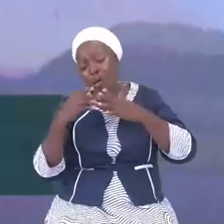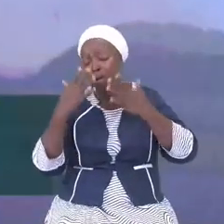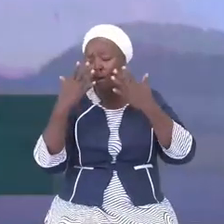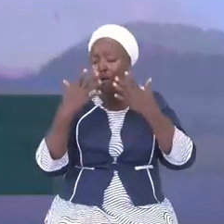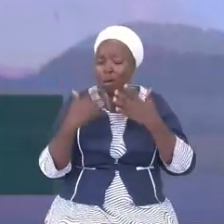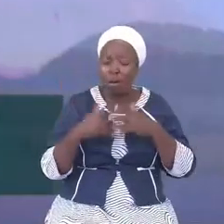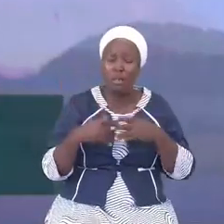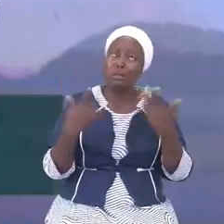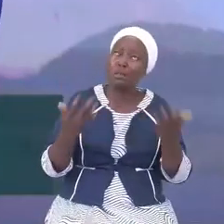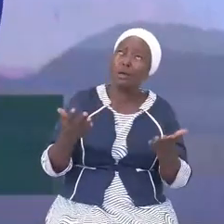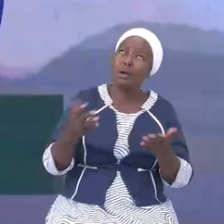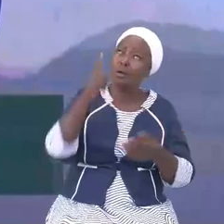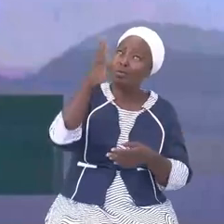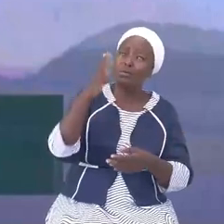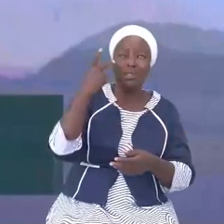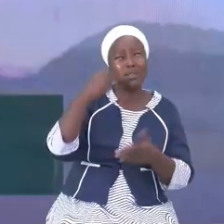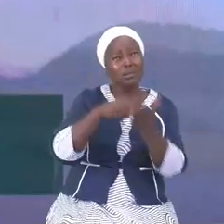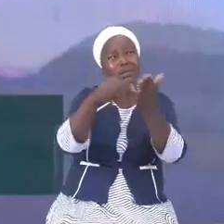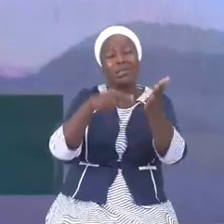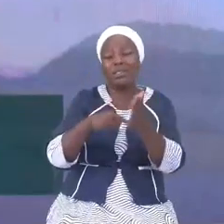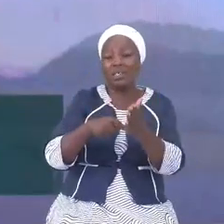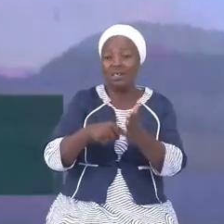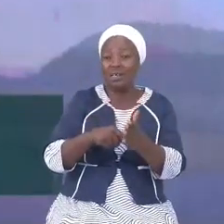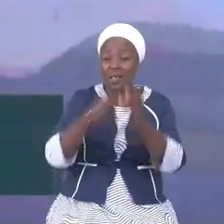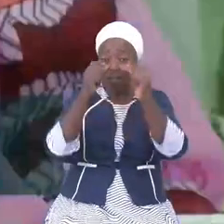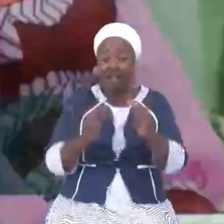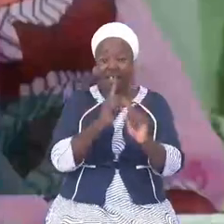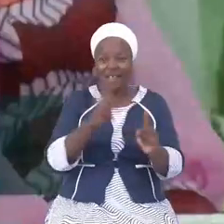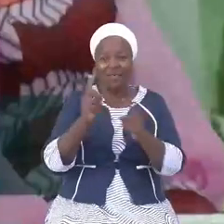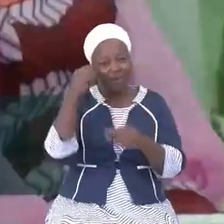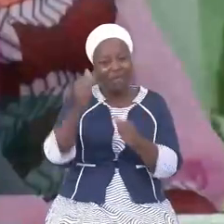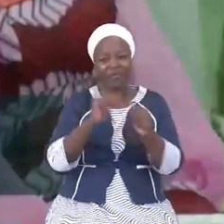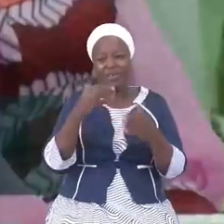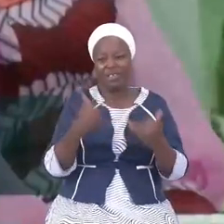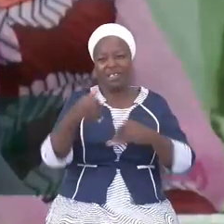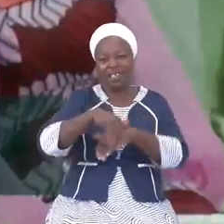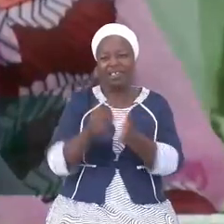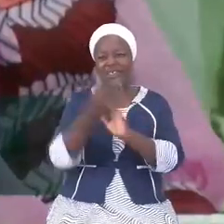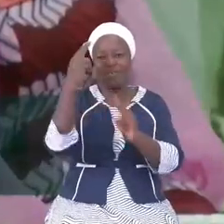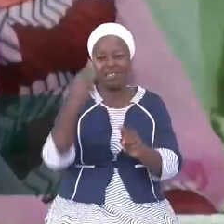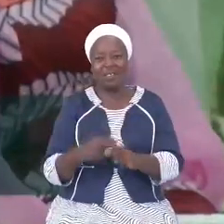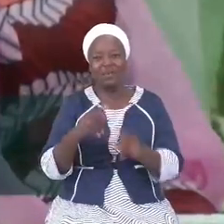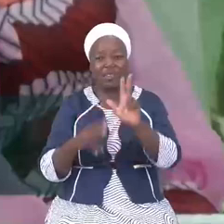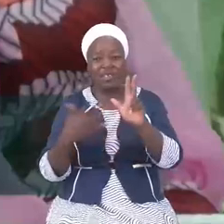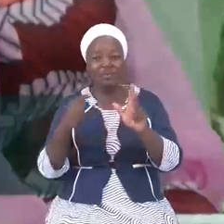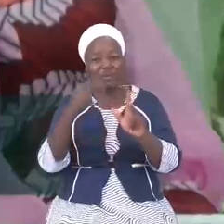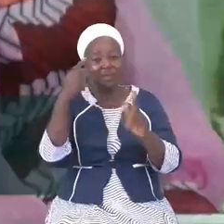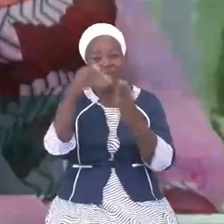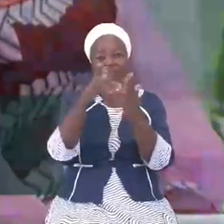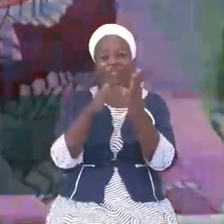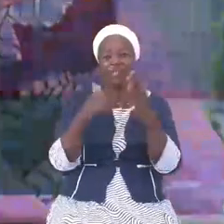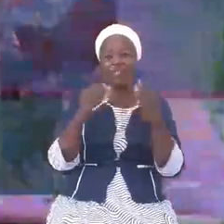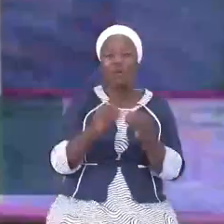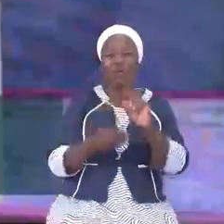L'exaucement spontané pour chacun ce soir au nom de Jésus. Trois éléments à considérer. Premièrement, la